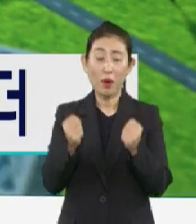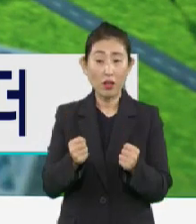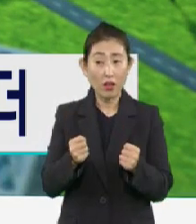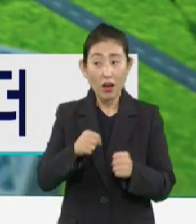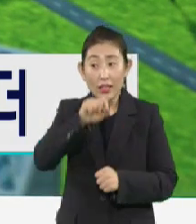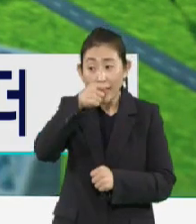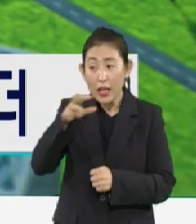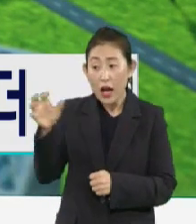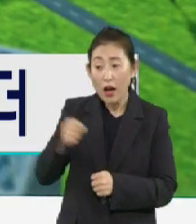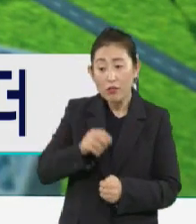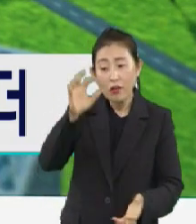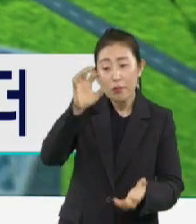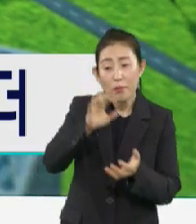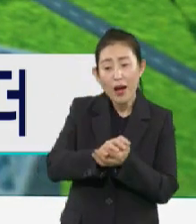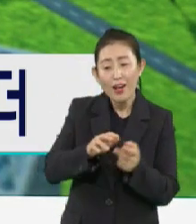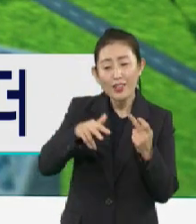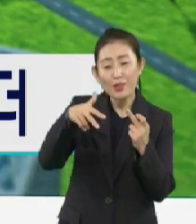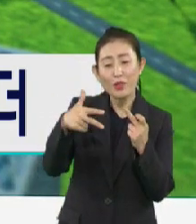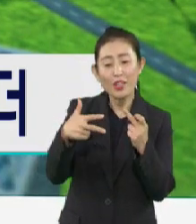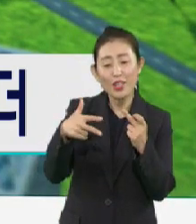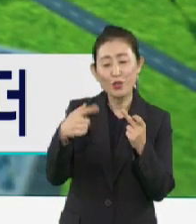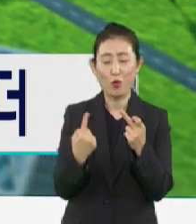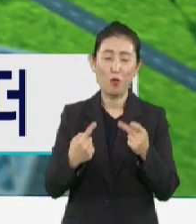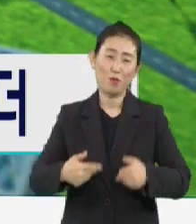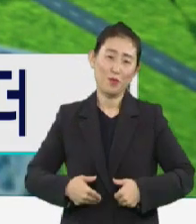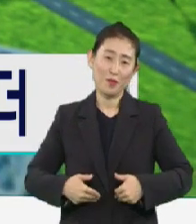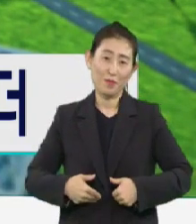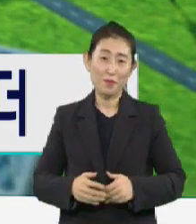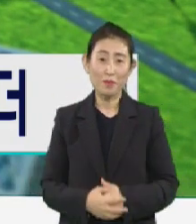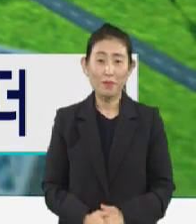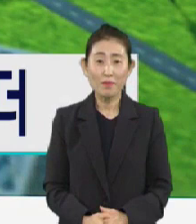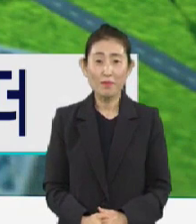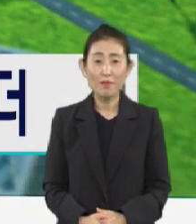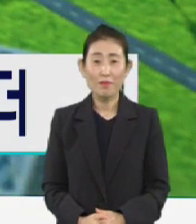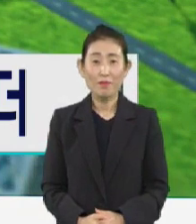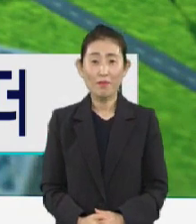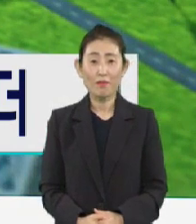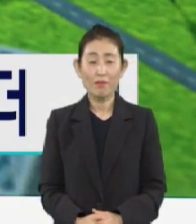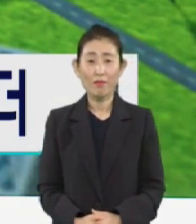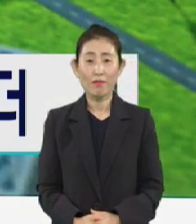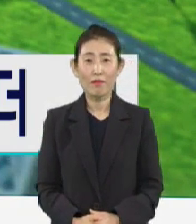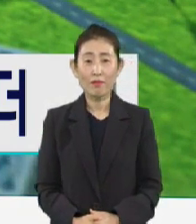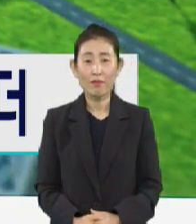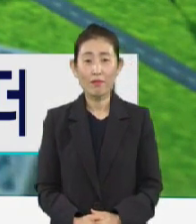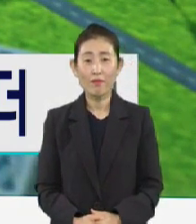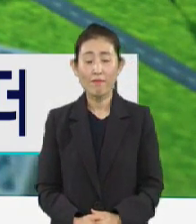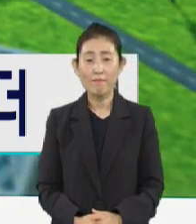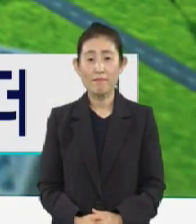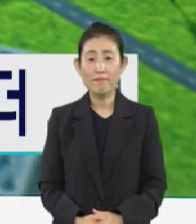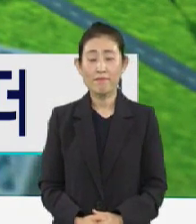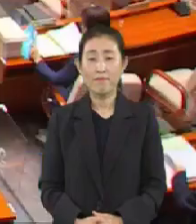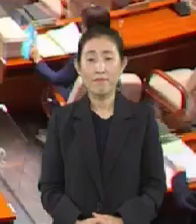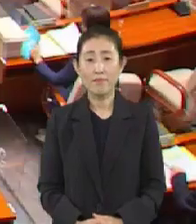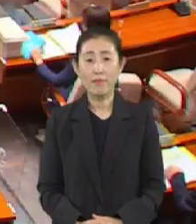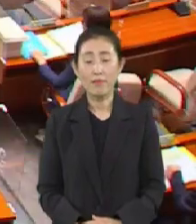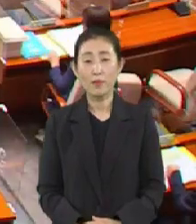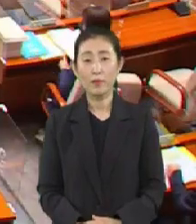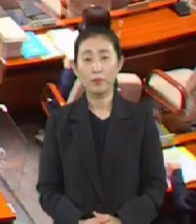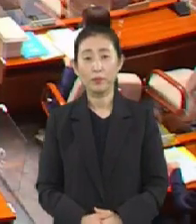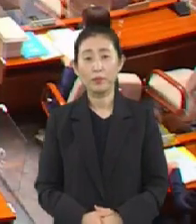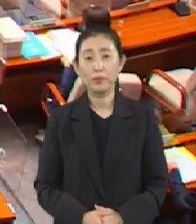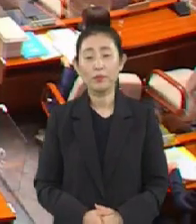사업들이 많아 12조 국비 확보가 더욱 중요해지고 있습니다. 서울방송센터 김성민 기자입니다.